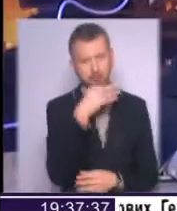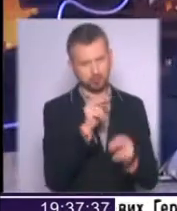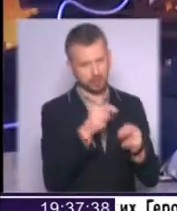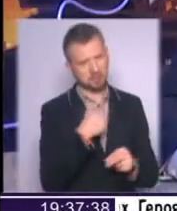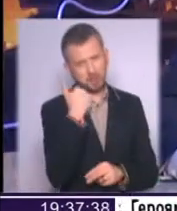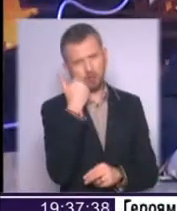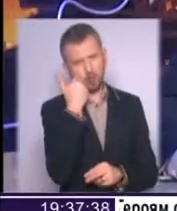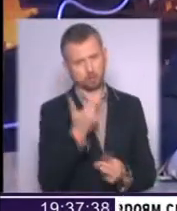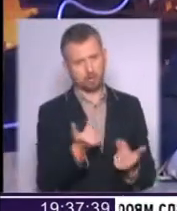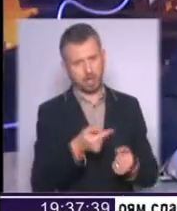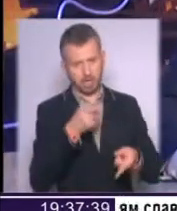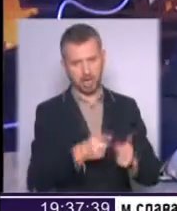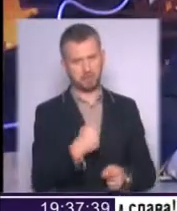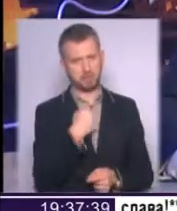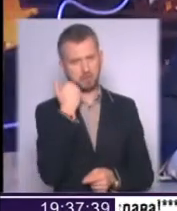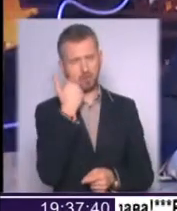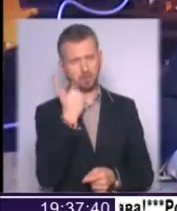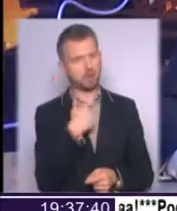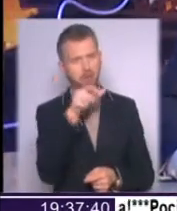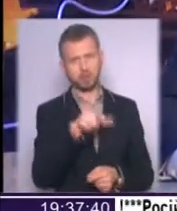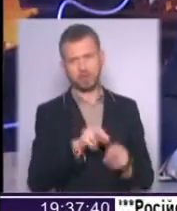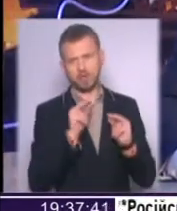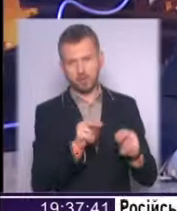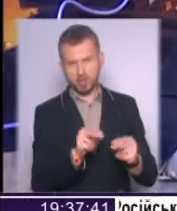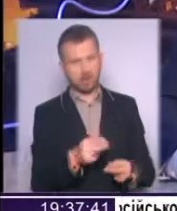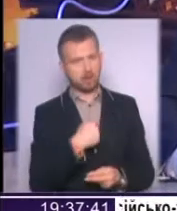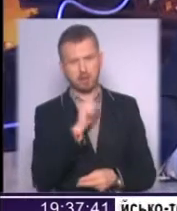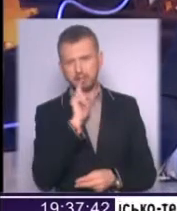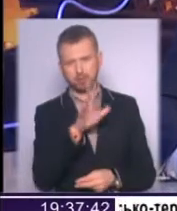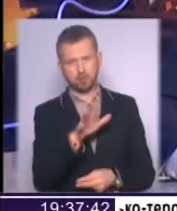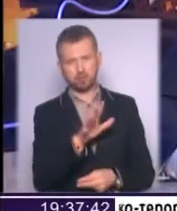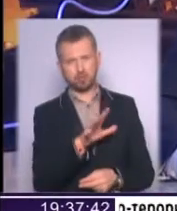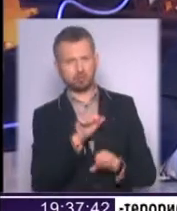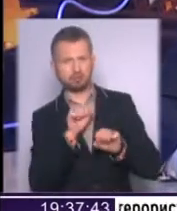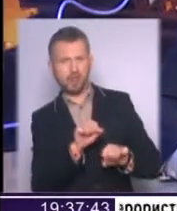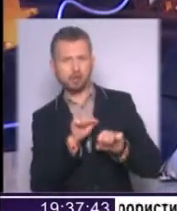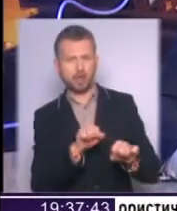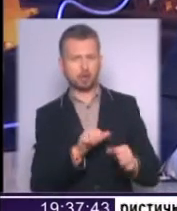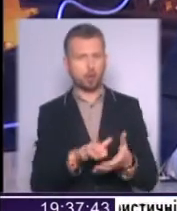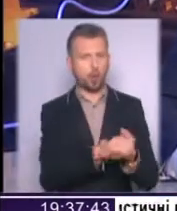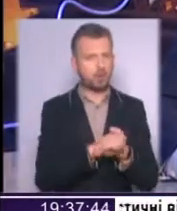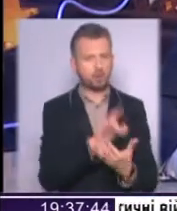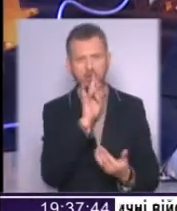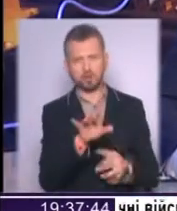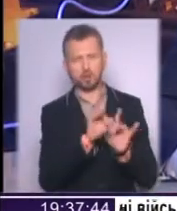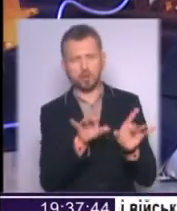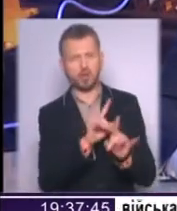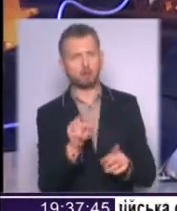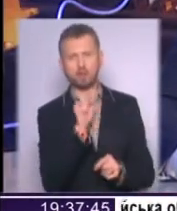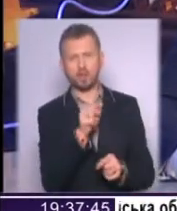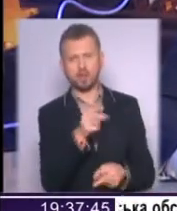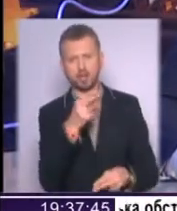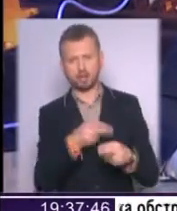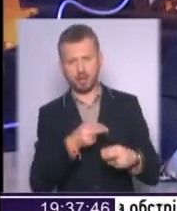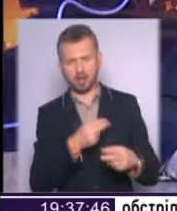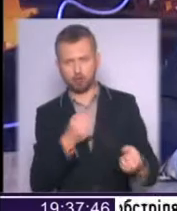тут реально, знаєте, я людина відверта, ви знаєте, я не буду вигорожувати коаліцію, я не буду розказувати, що вона там загартовується